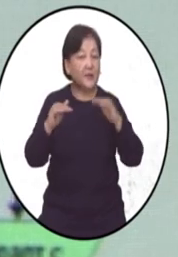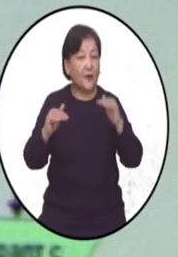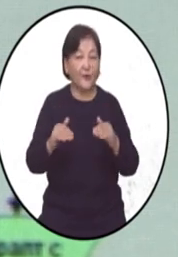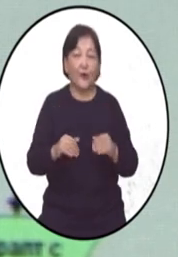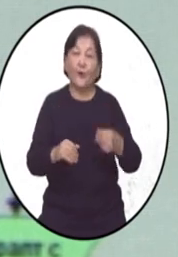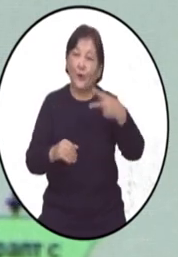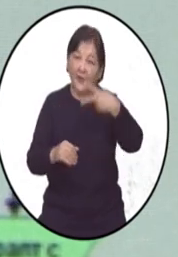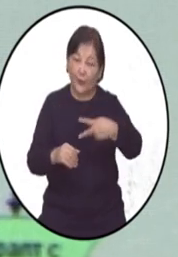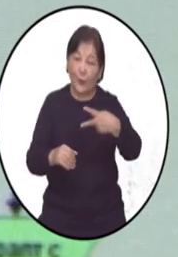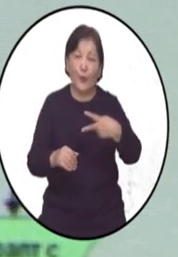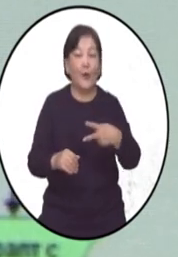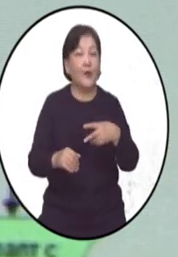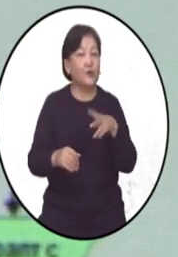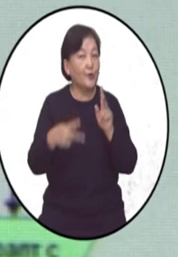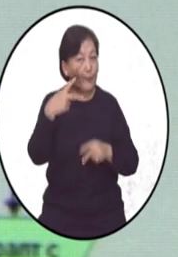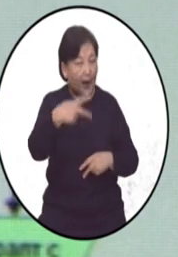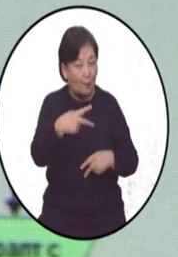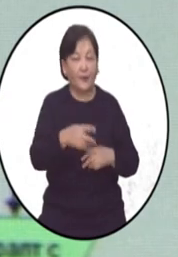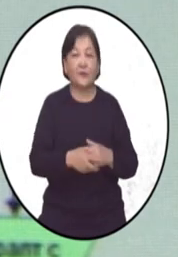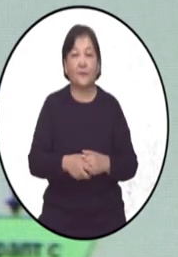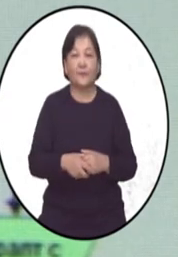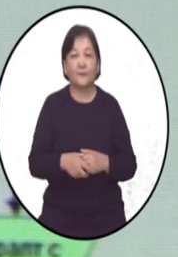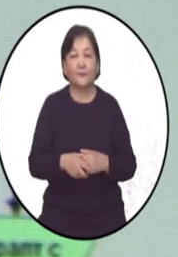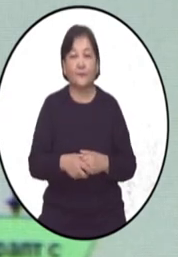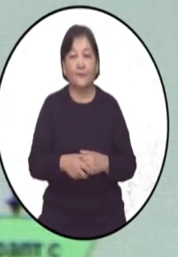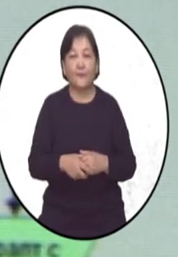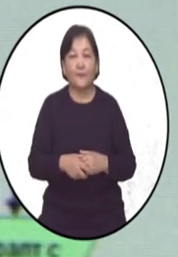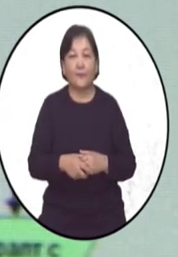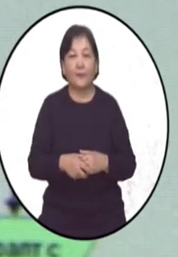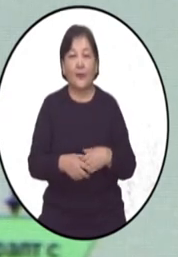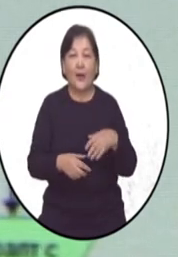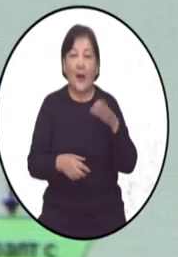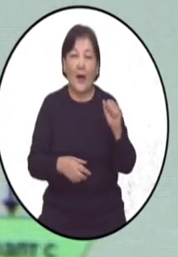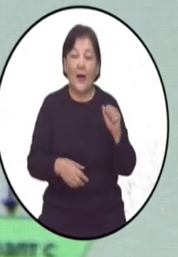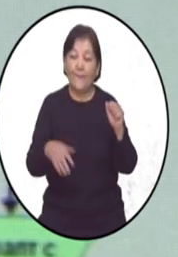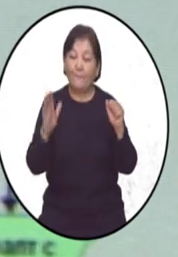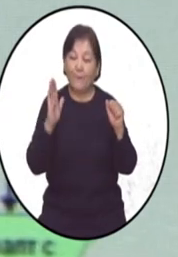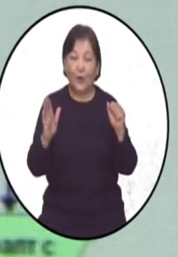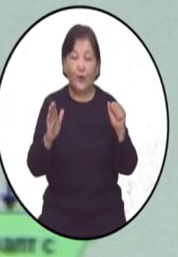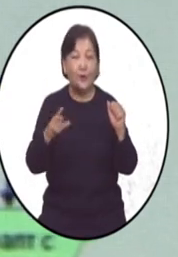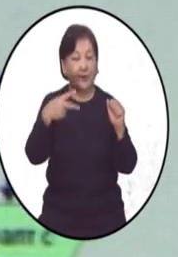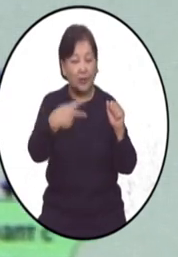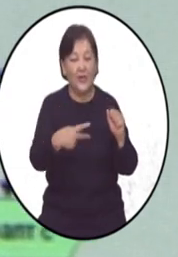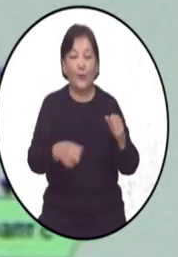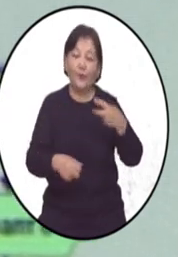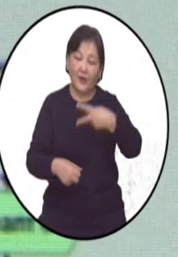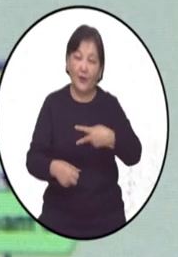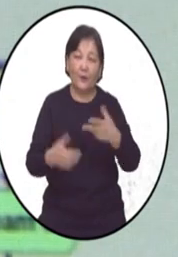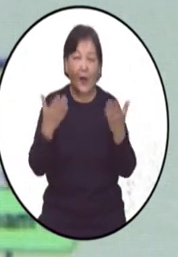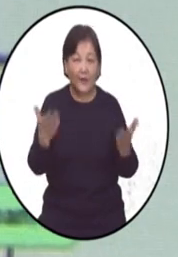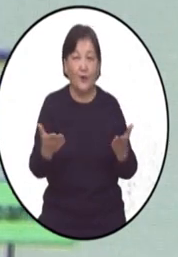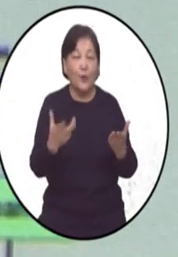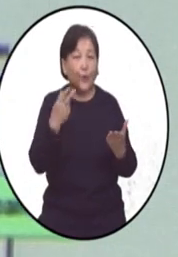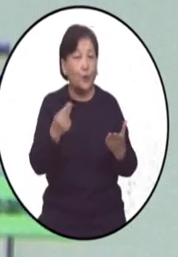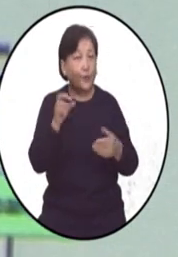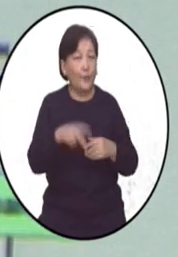бах юм бол баруун гар тийшээ, хотлоо бах юм бол зүүн гар тийшээ явна. А нь хэрвээ Б наагаас бага нь үнэн байх юм бол Б-г